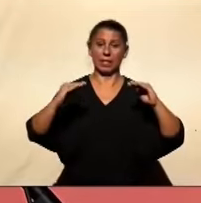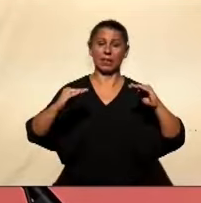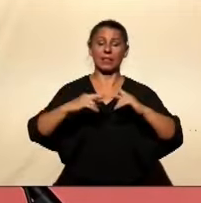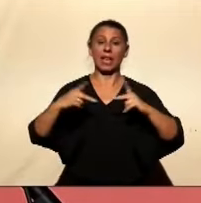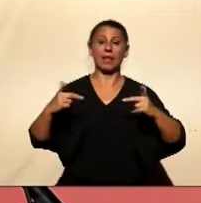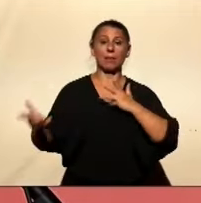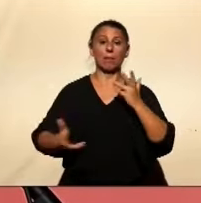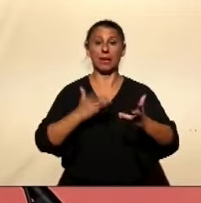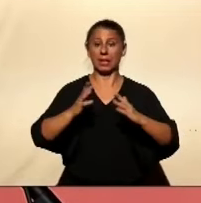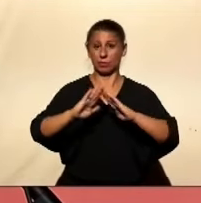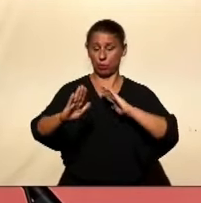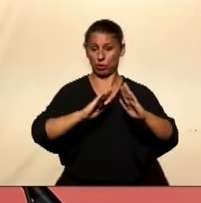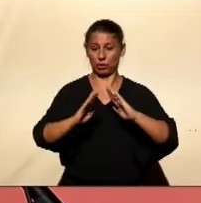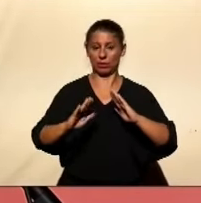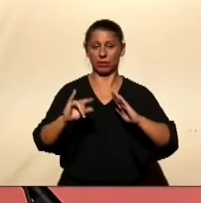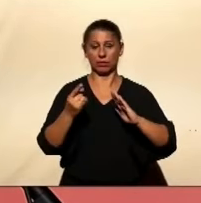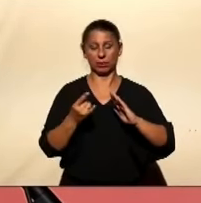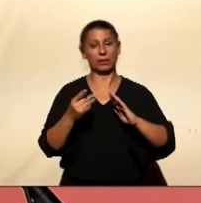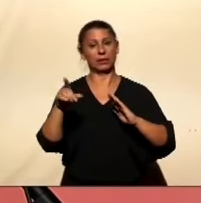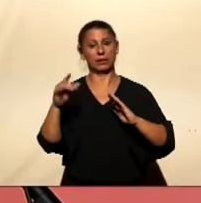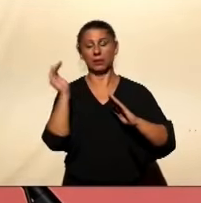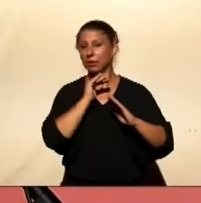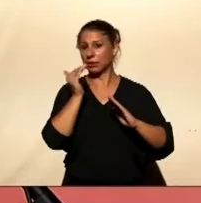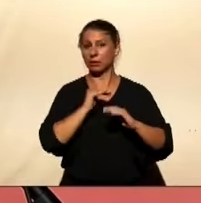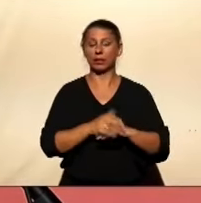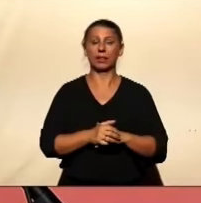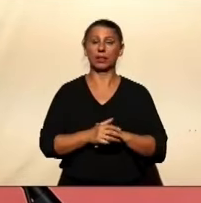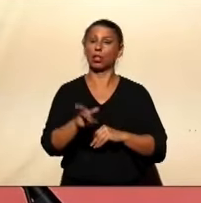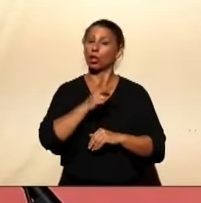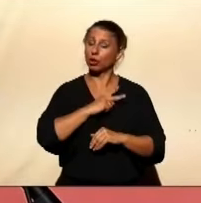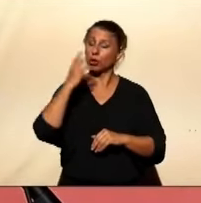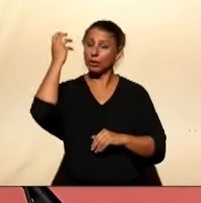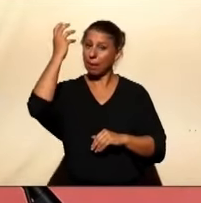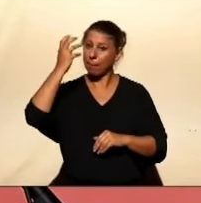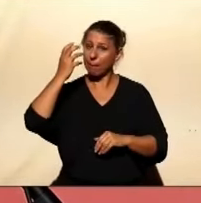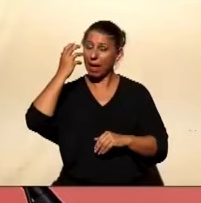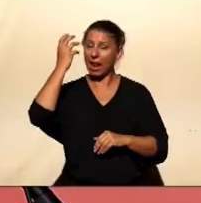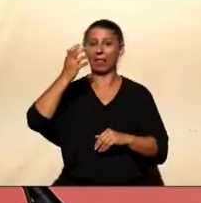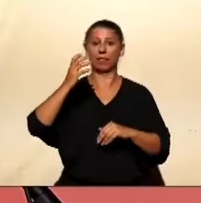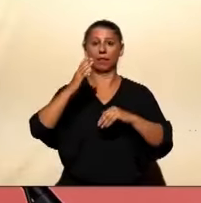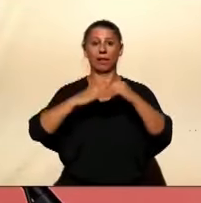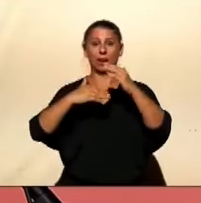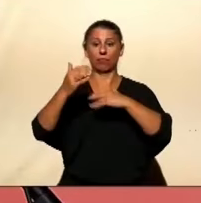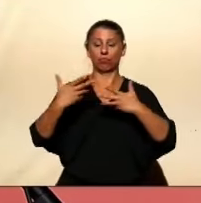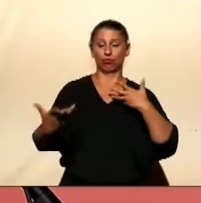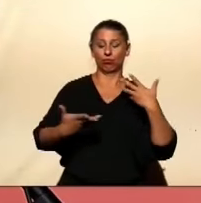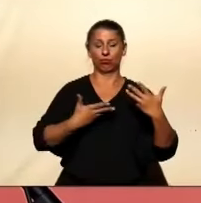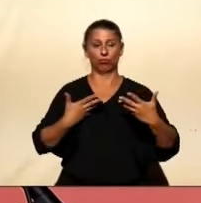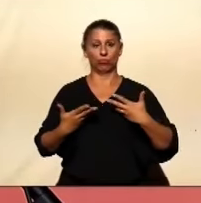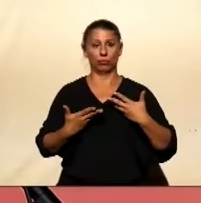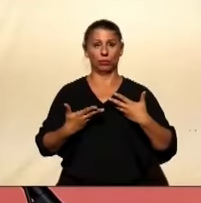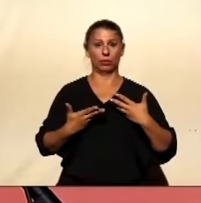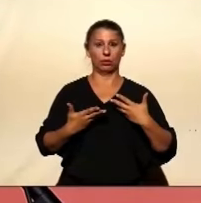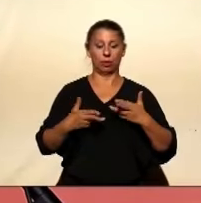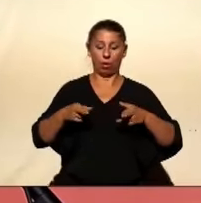αντιπυρικής προστασίας ή η γρήγορη και σωστά μελετημένη κατασκευή σύγχρονων